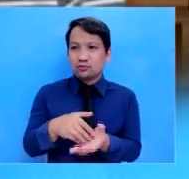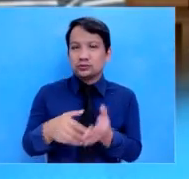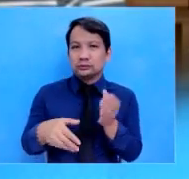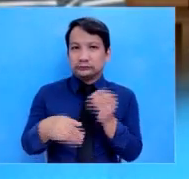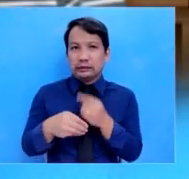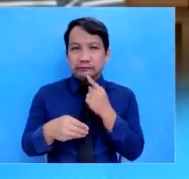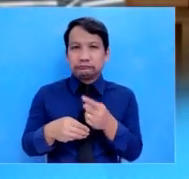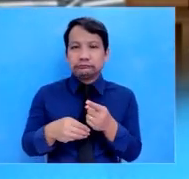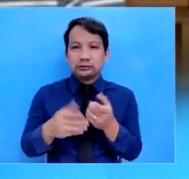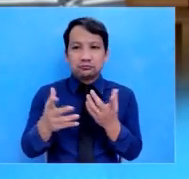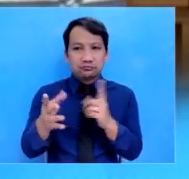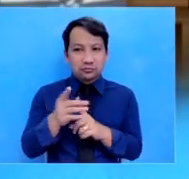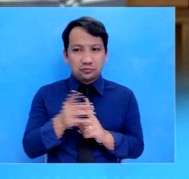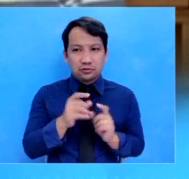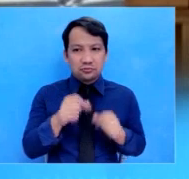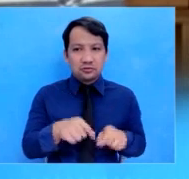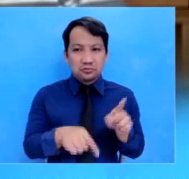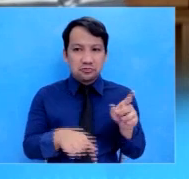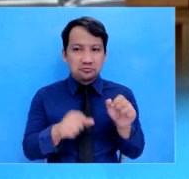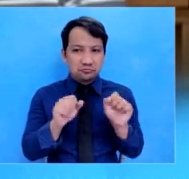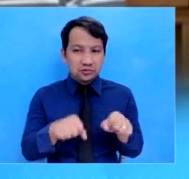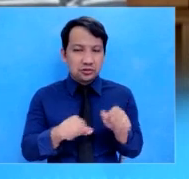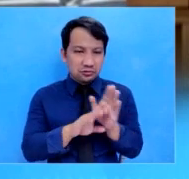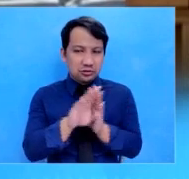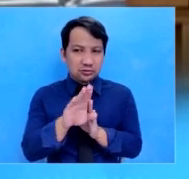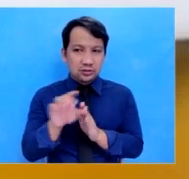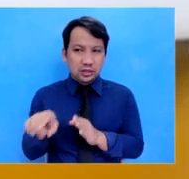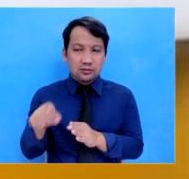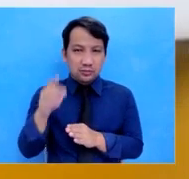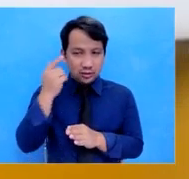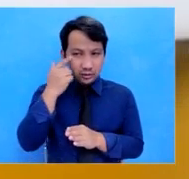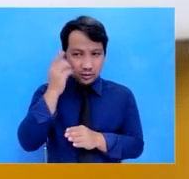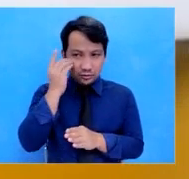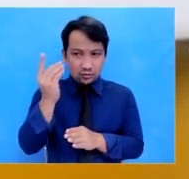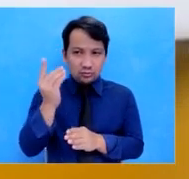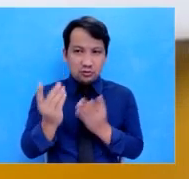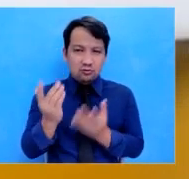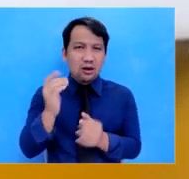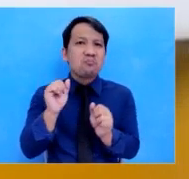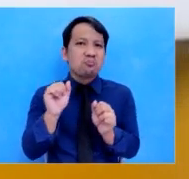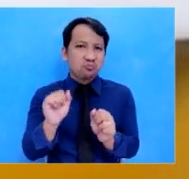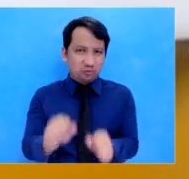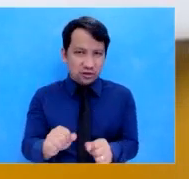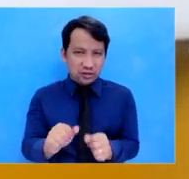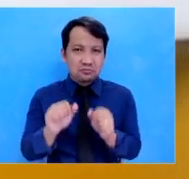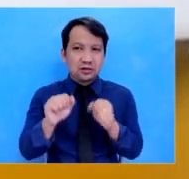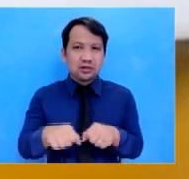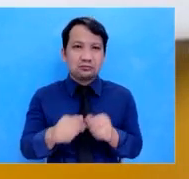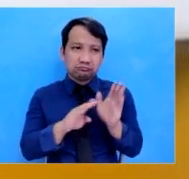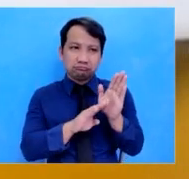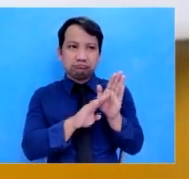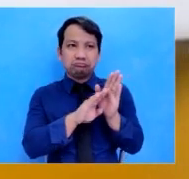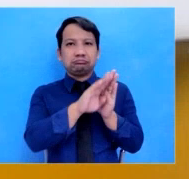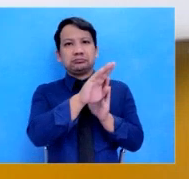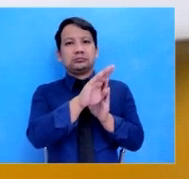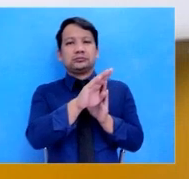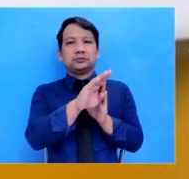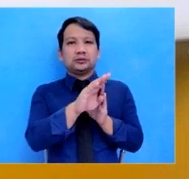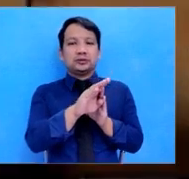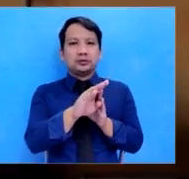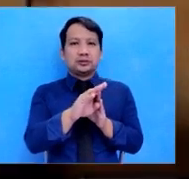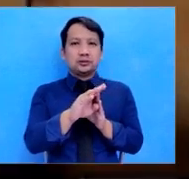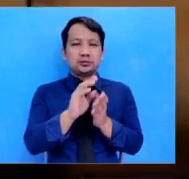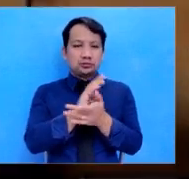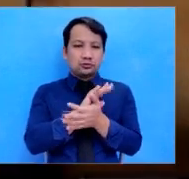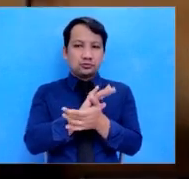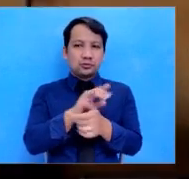ng One News, sinabi ni OCTA Research Fellow Professor Guido David na may posibilidad na nag-peak na nga ang ating COVID-19 cases.